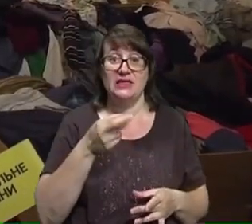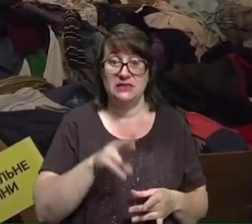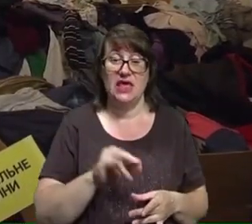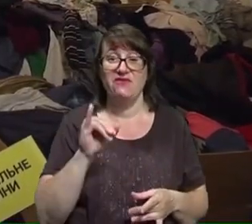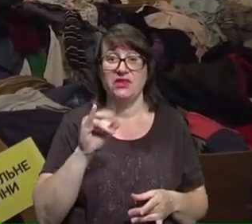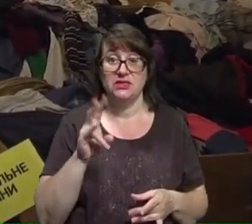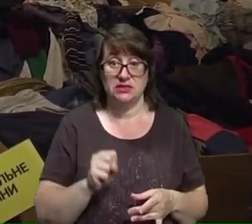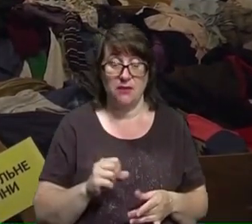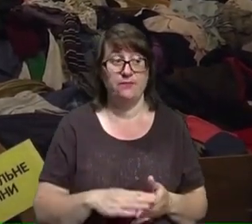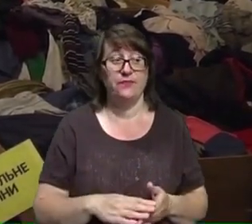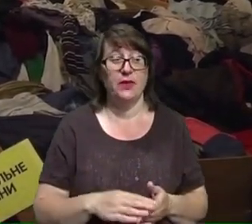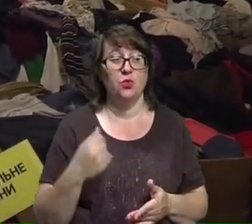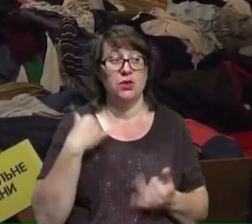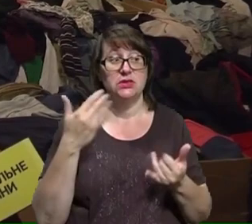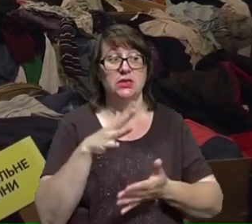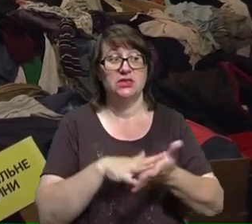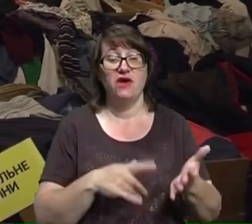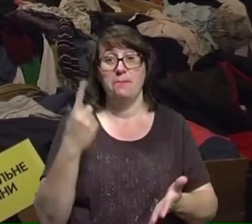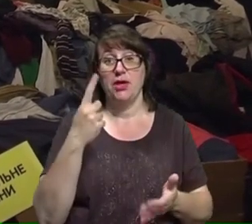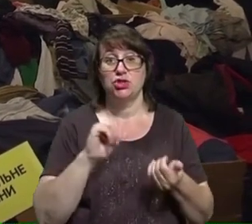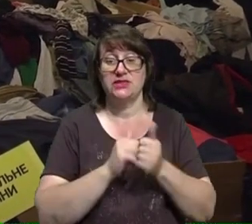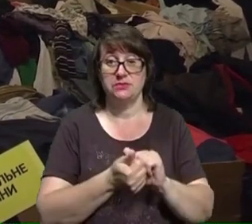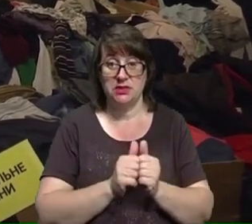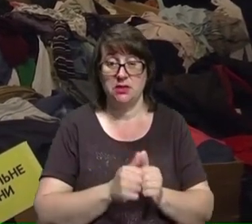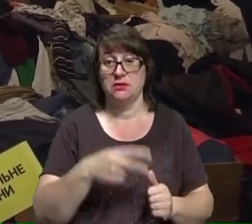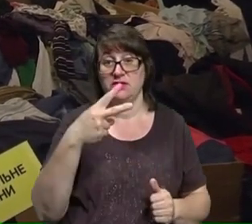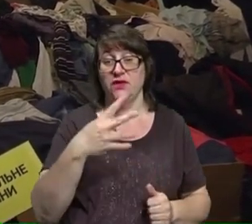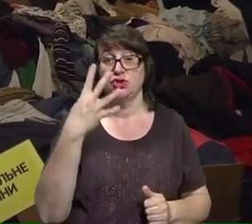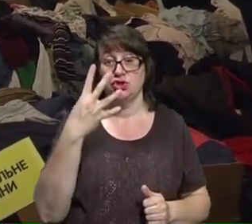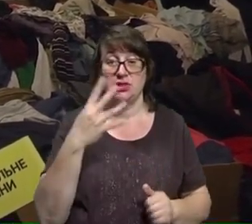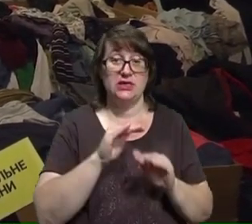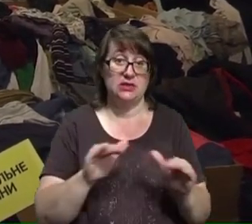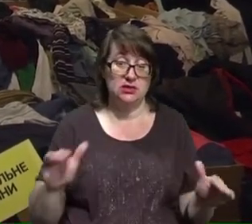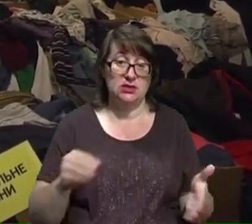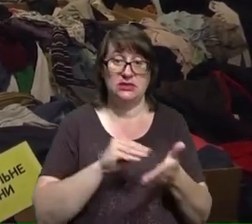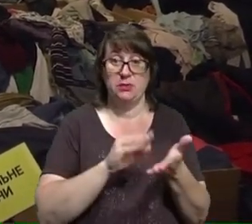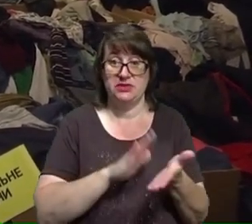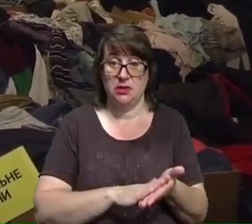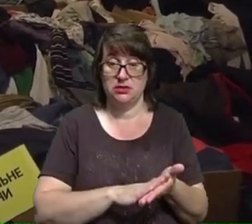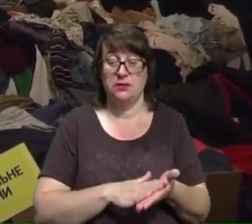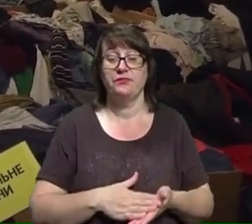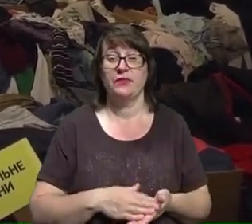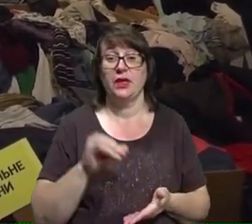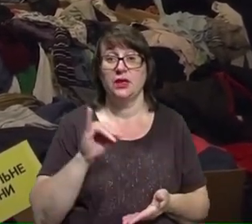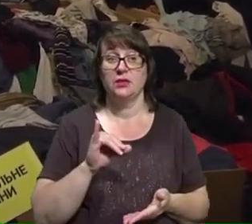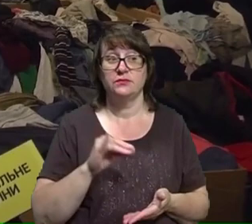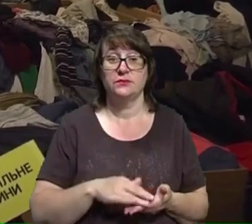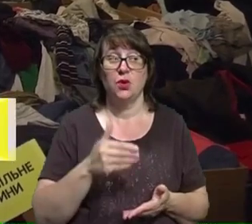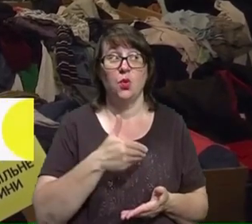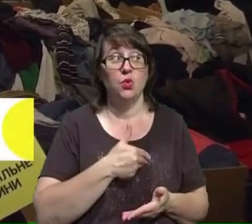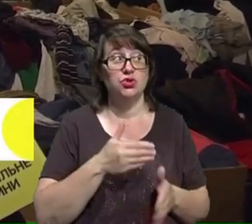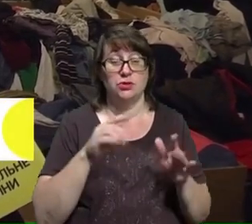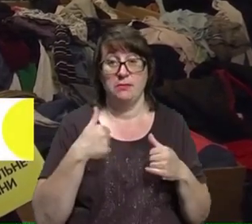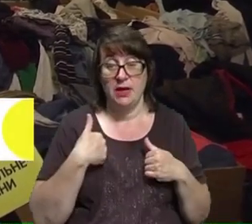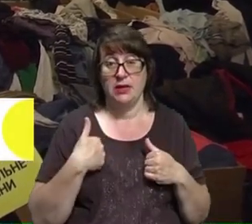нас триває перша зміна, в 24 дитини записалися. І хоч ми, Палац